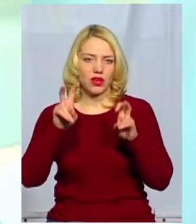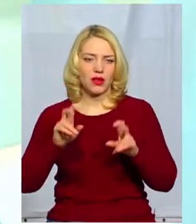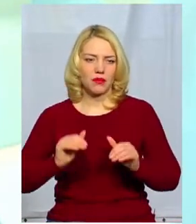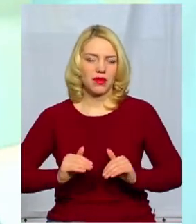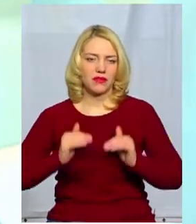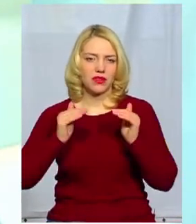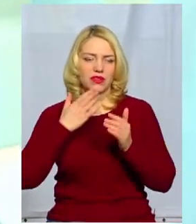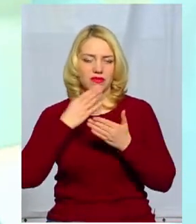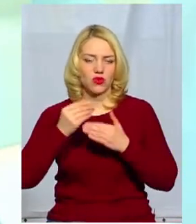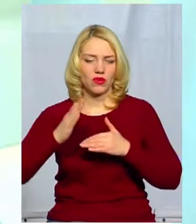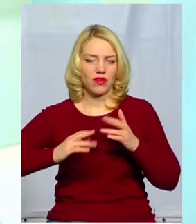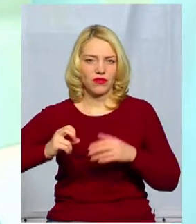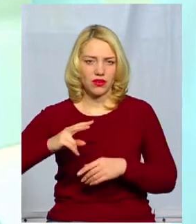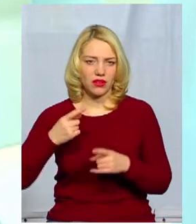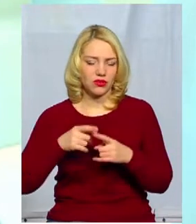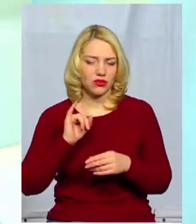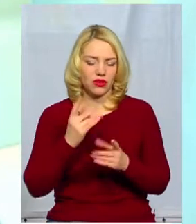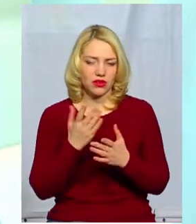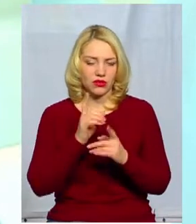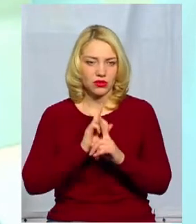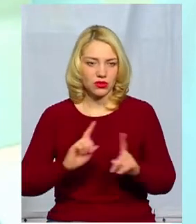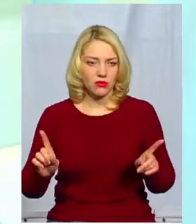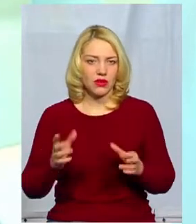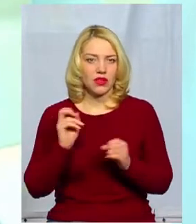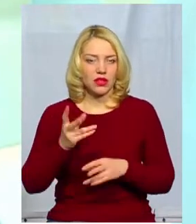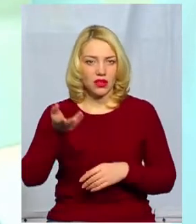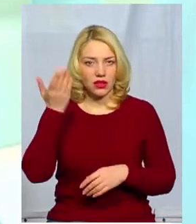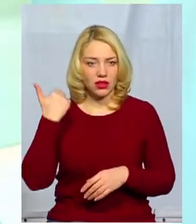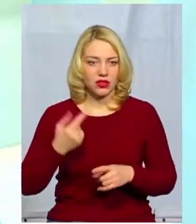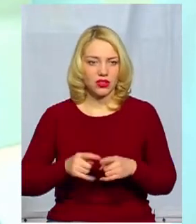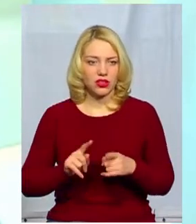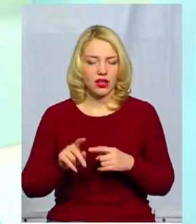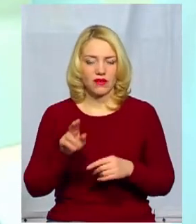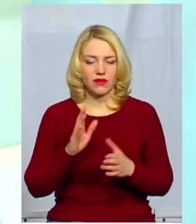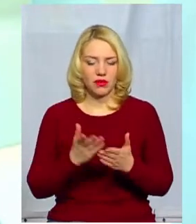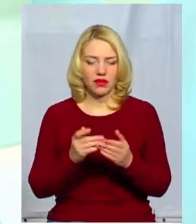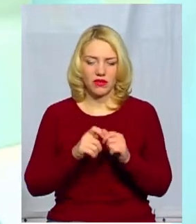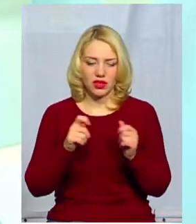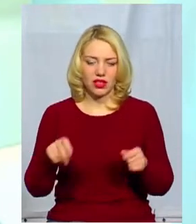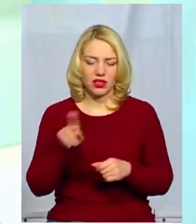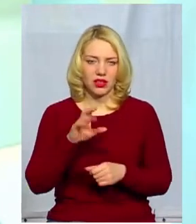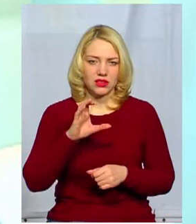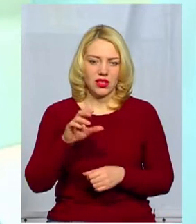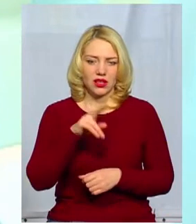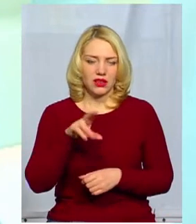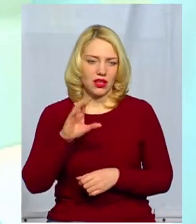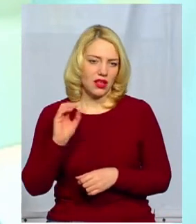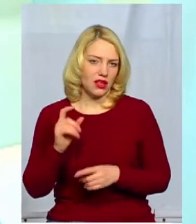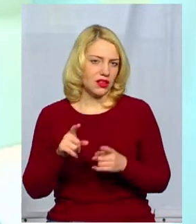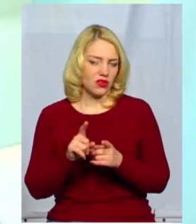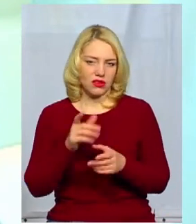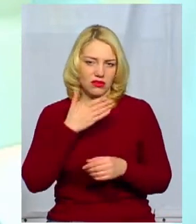підвищити свою класність, але таких особливих, таких як раніше відкриті категорії ДЦ, де є, зараз ми не